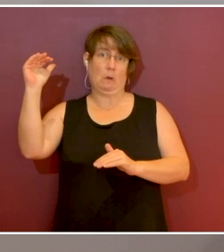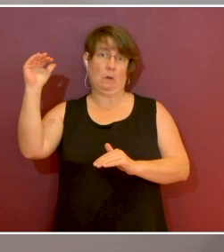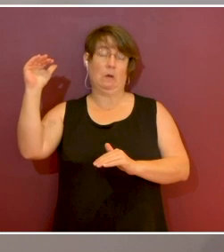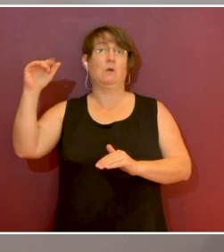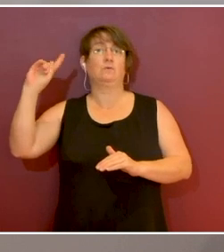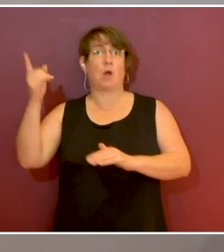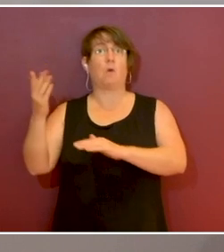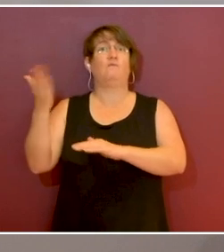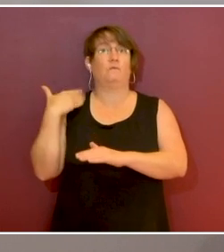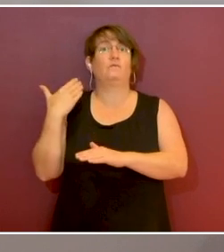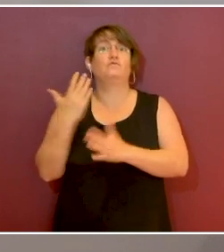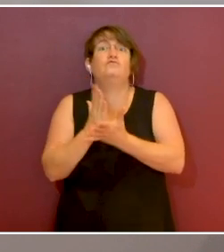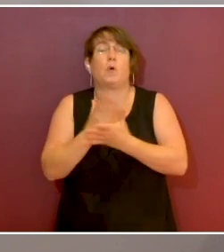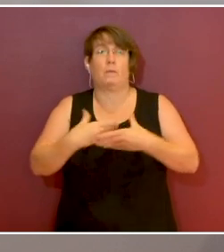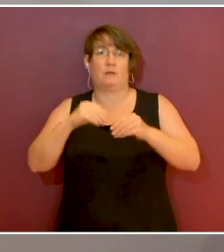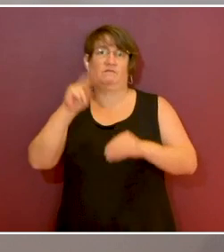oder schon vorherrschenden